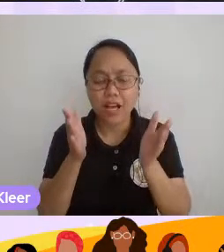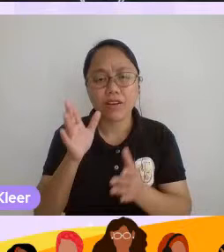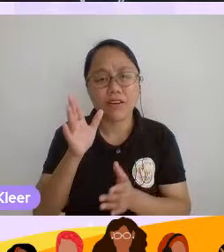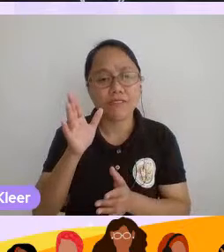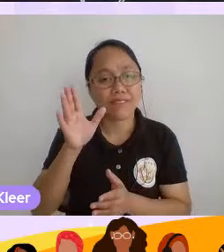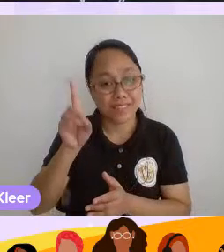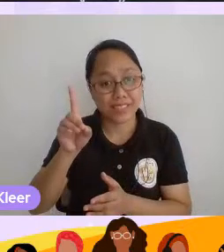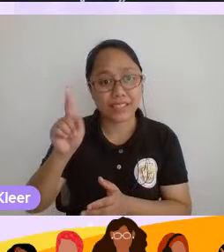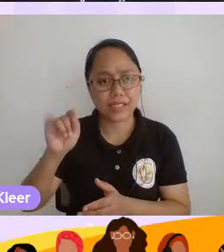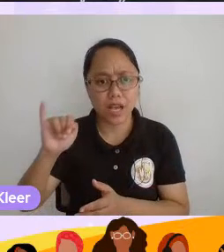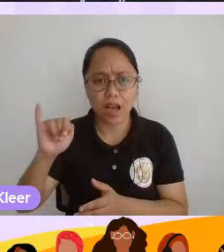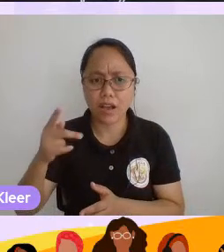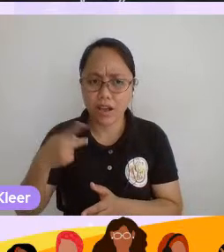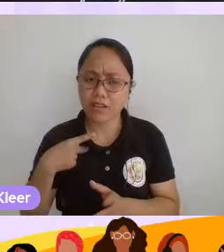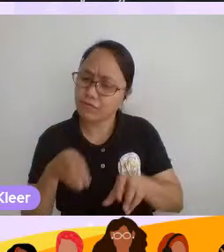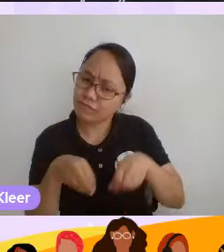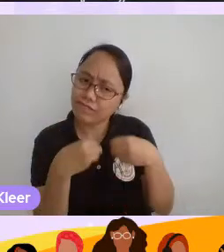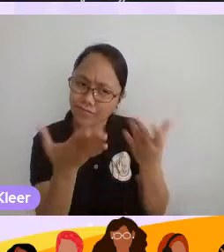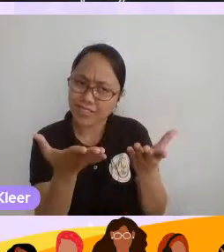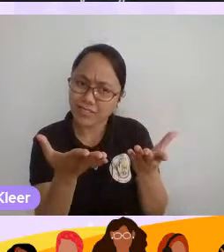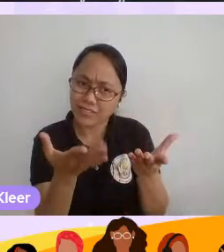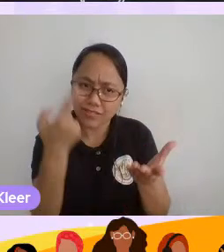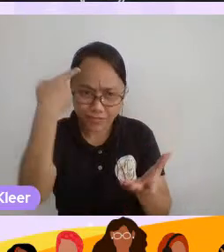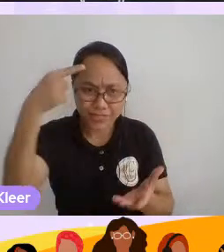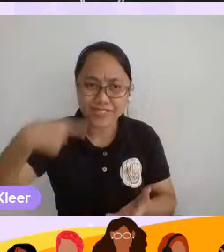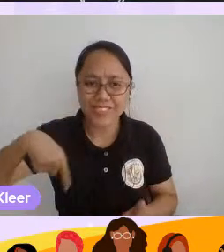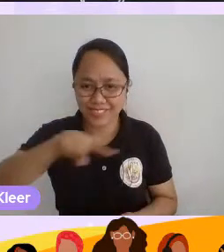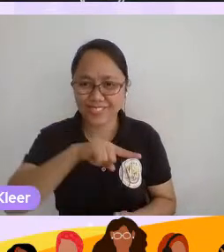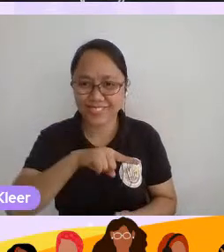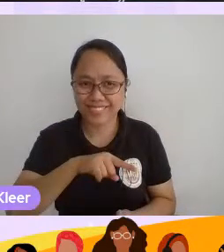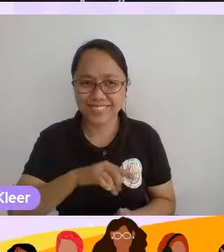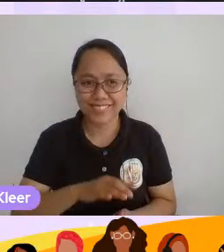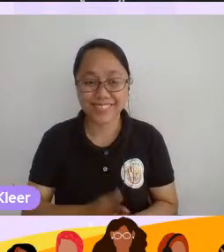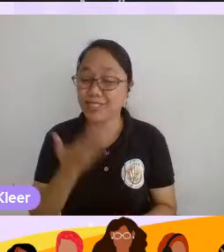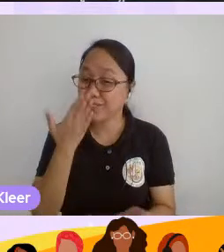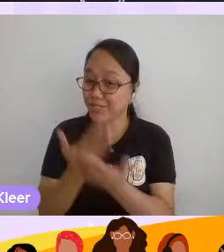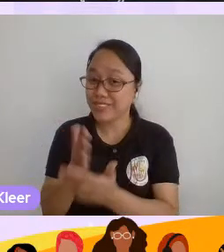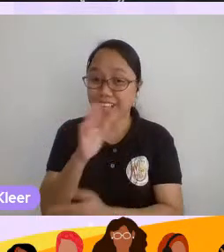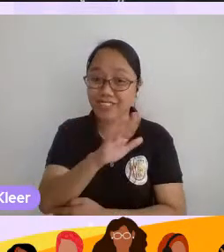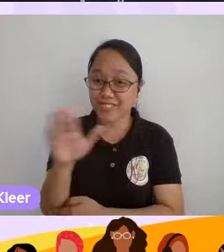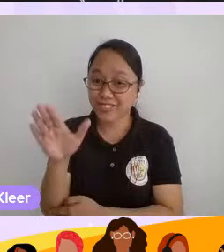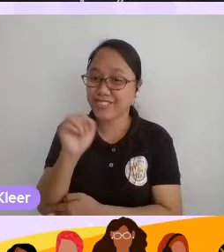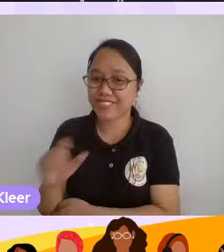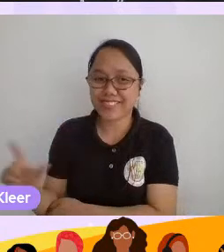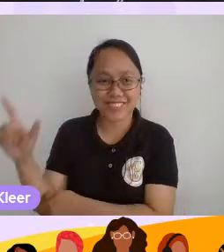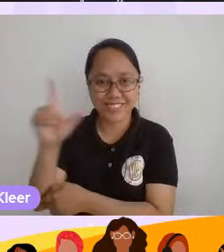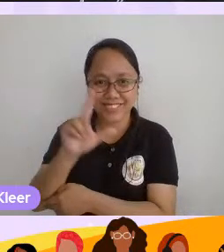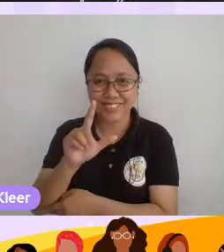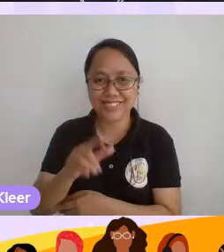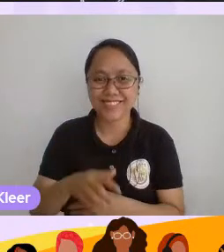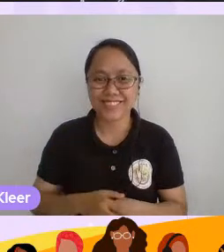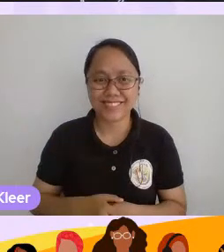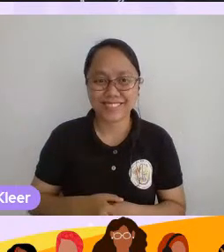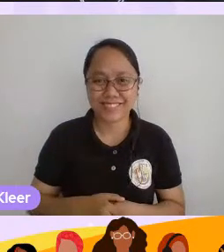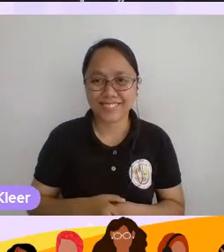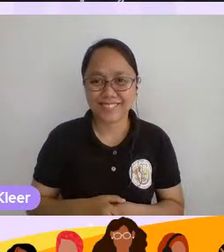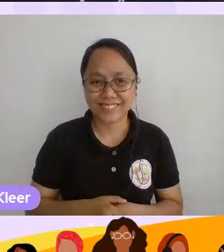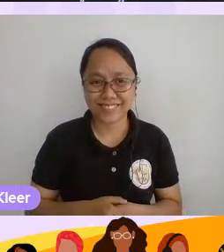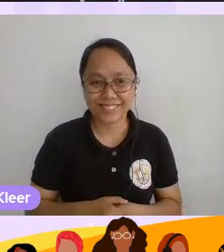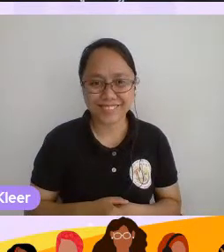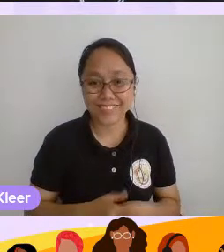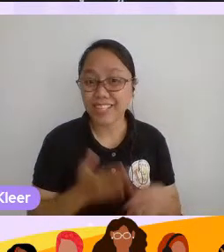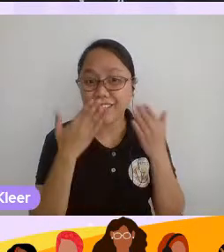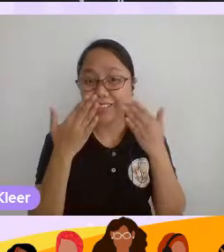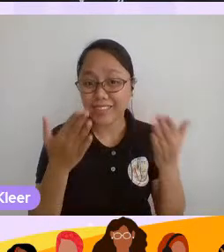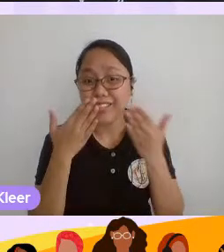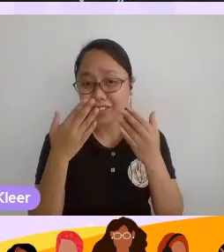nakalaan po para kay Juan at Juana. Magandang hapon po sa ating hapon lahat. Hapon po sa ating lahat. Thank you